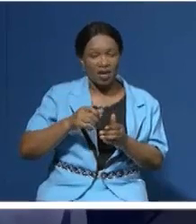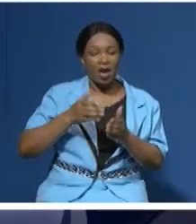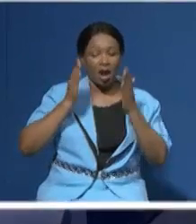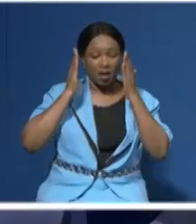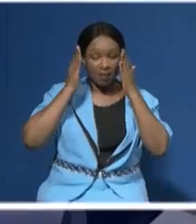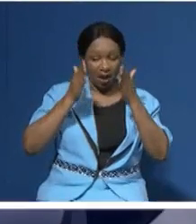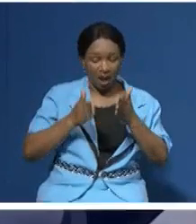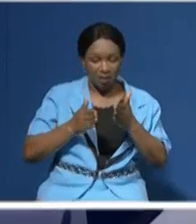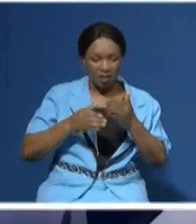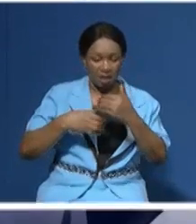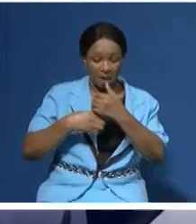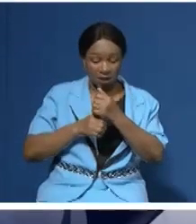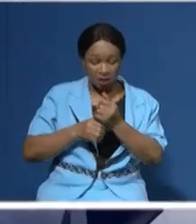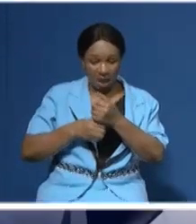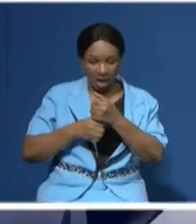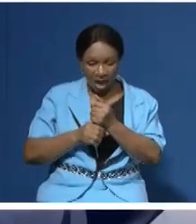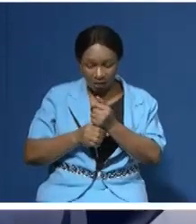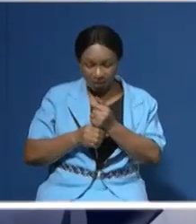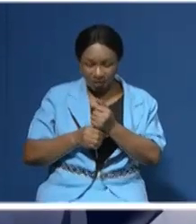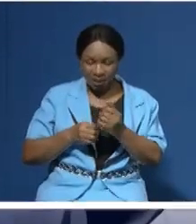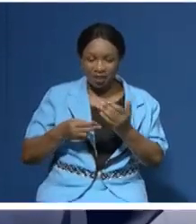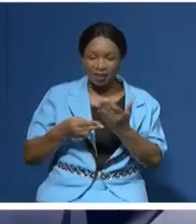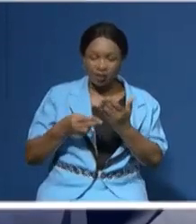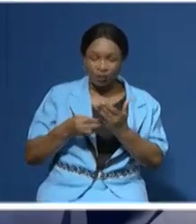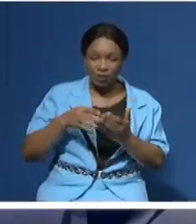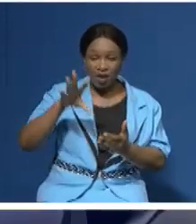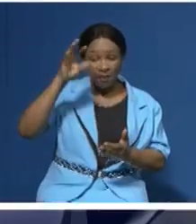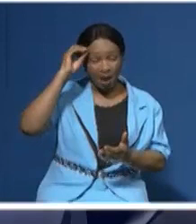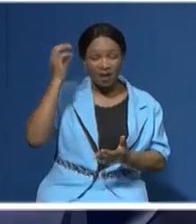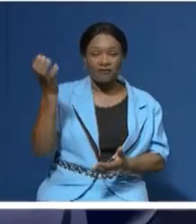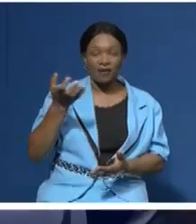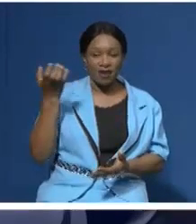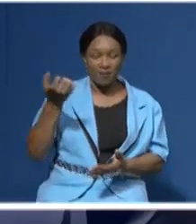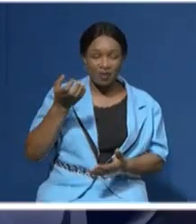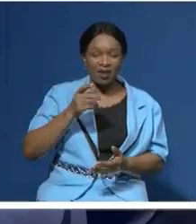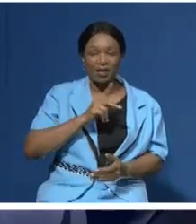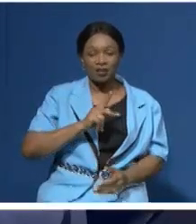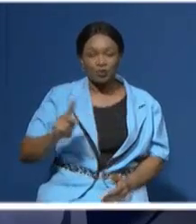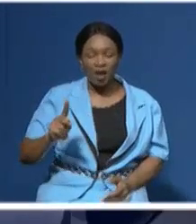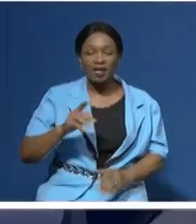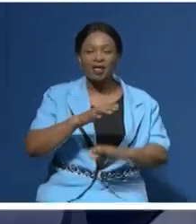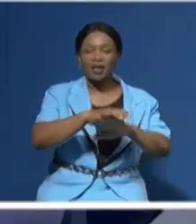maadili, sayansi na teknolojia, maarifa ya jamii, Kiswahili,